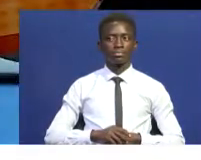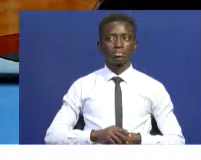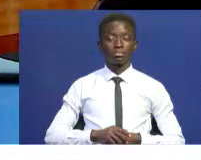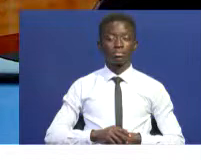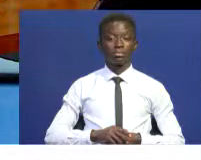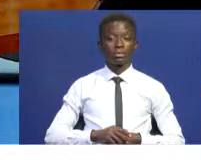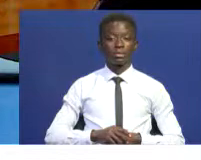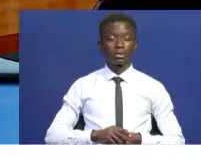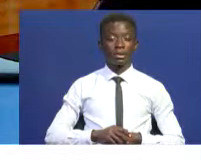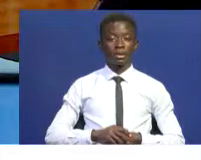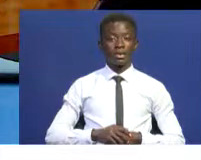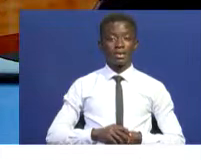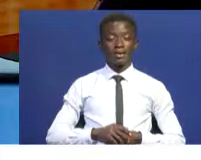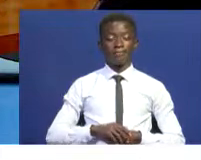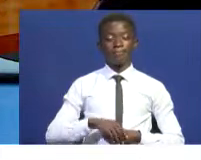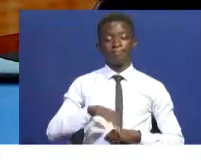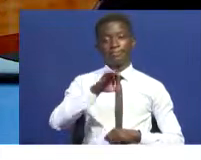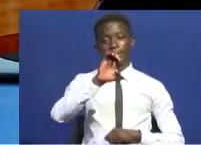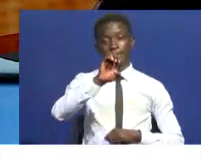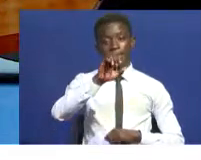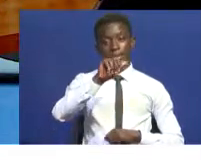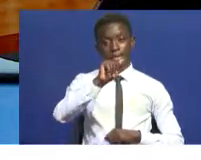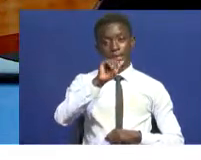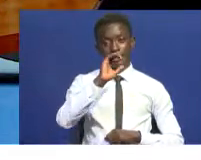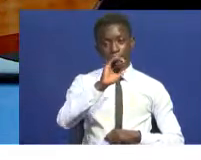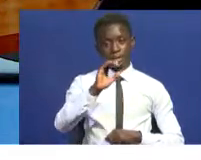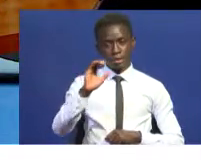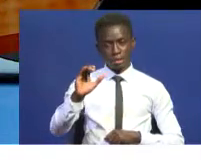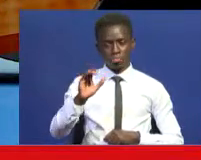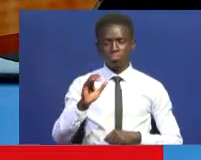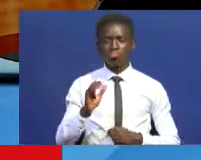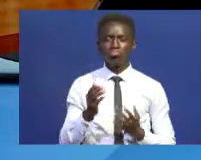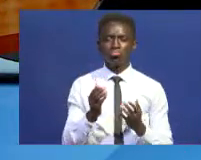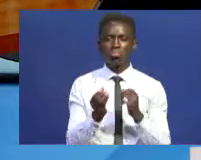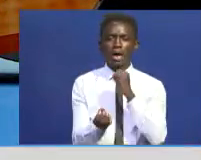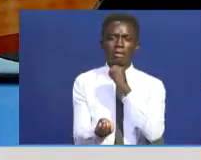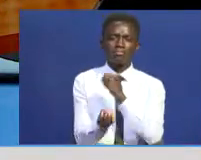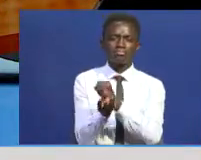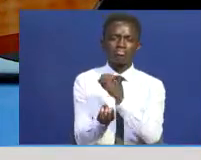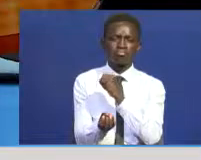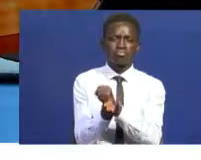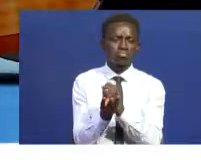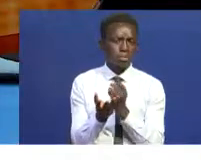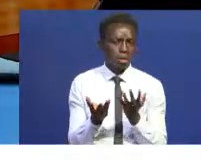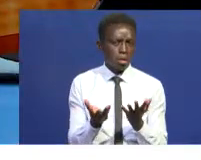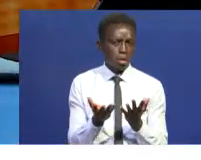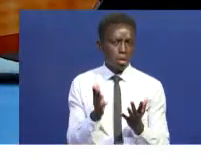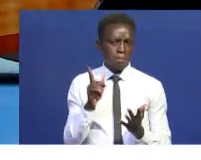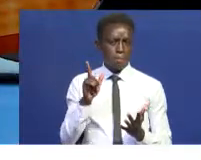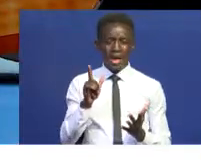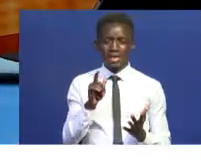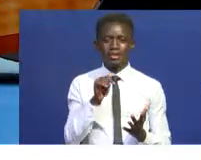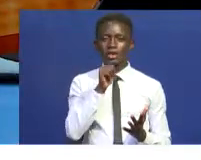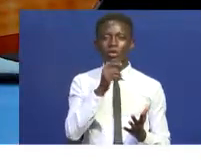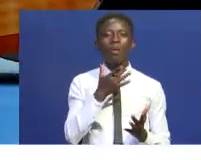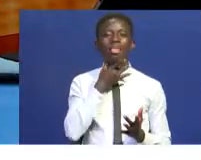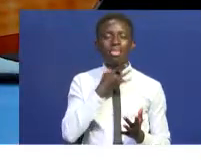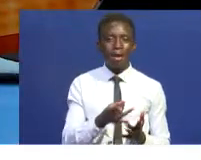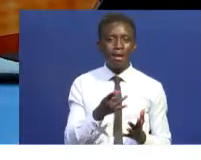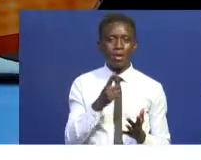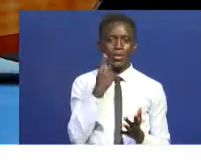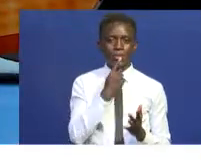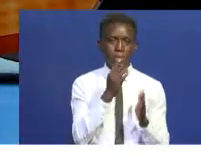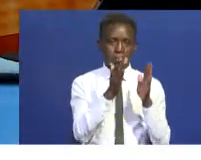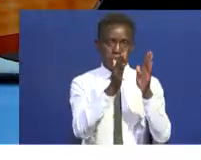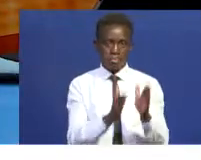Na tume ya maadili na kupambana na ufisadi SEC imeeleza kufadhaishwa na pendekezo la kuteuliwa kwa aliyekuwa naibu gavana